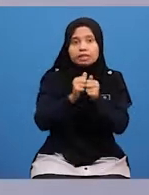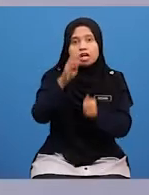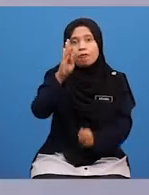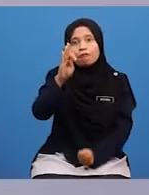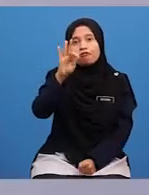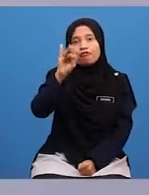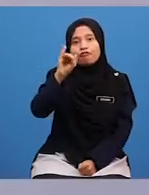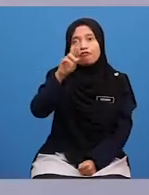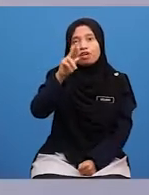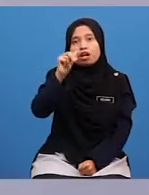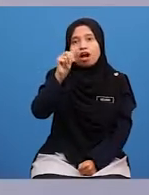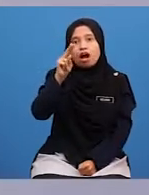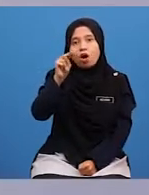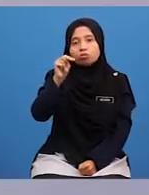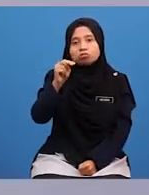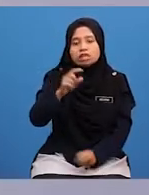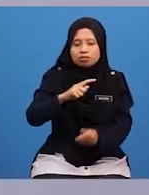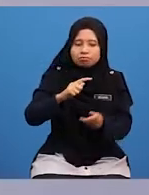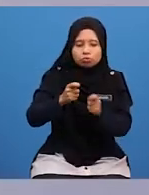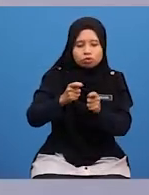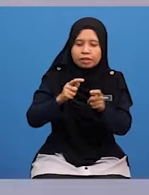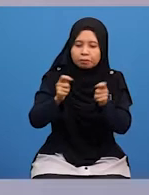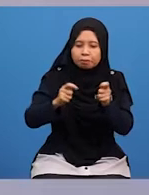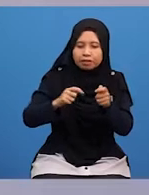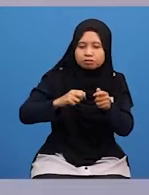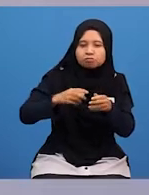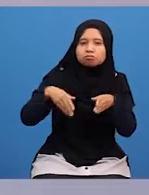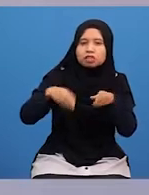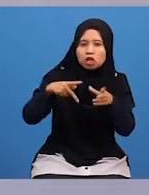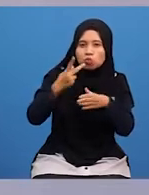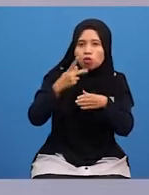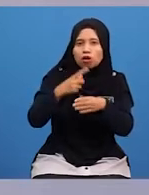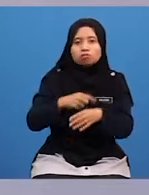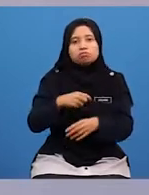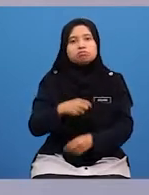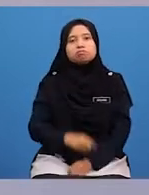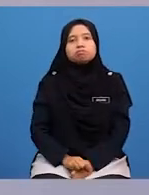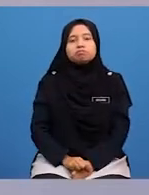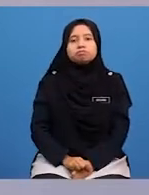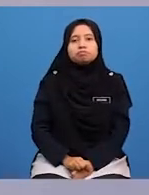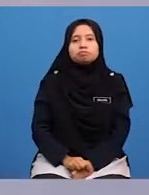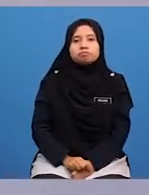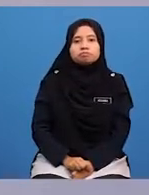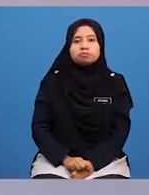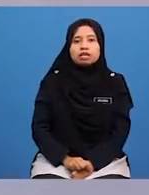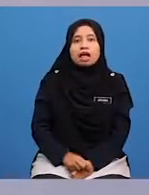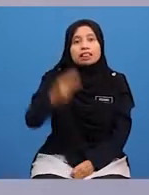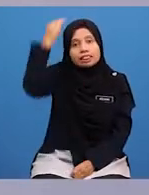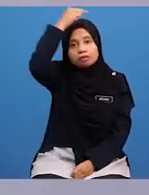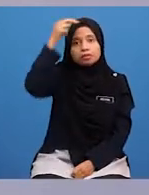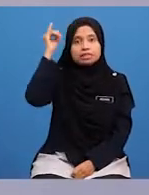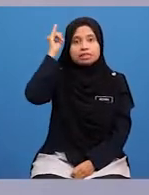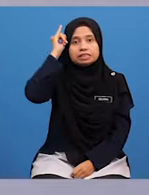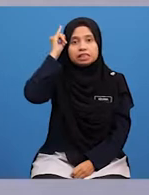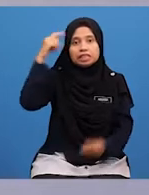zalim dan berhijrah ke Palestin bersama Bani Israel yang degil dan ingkar. Nabi